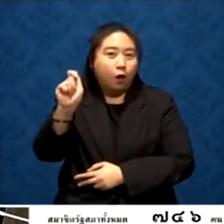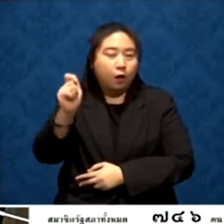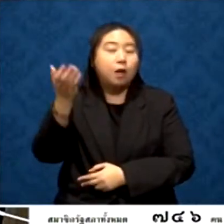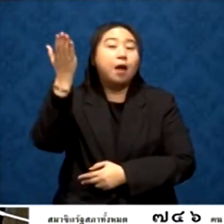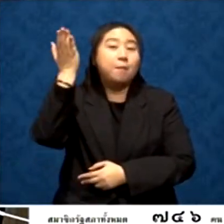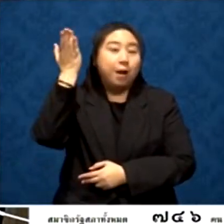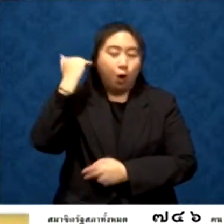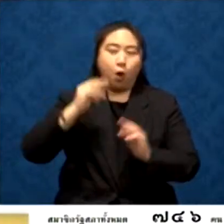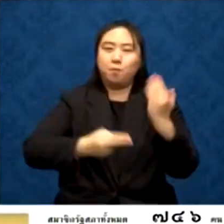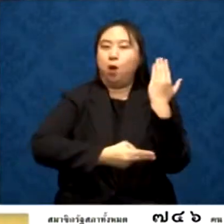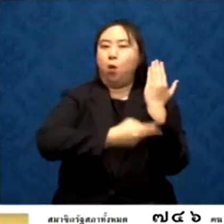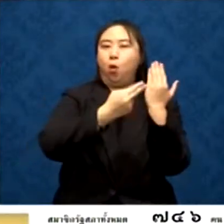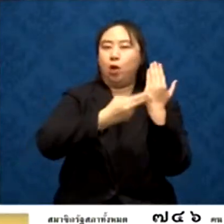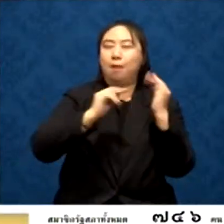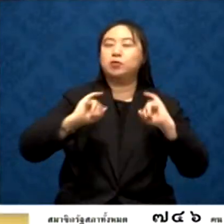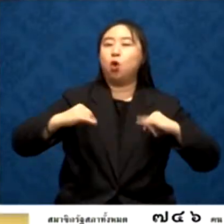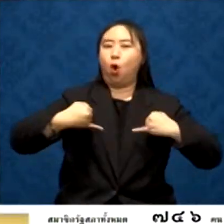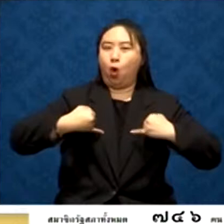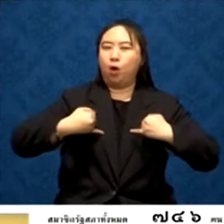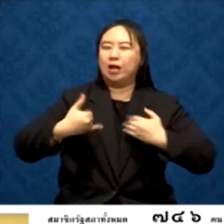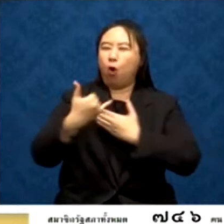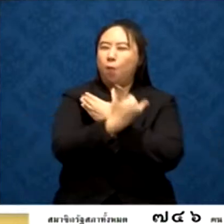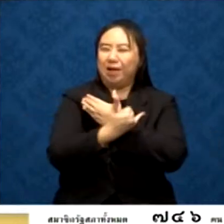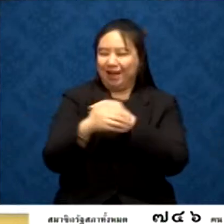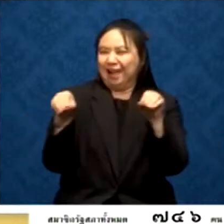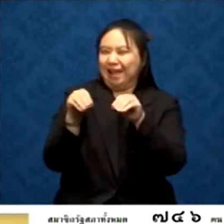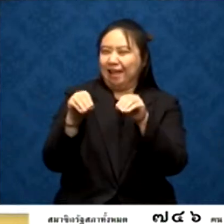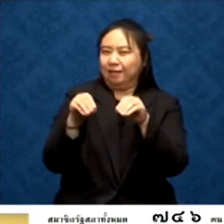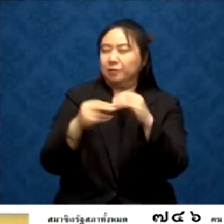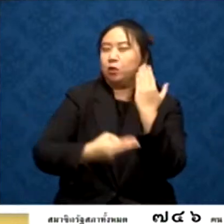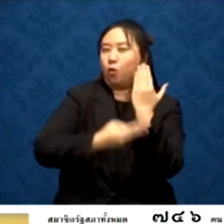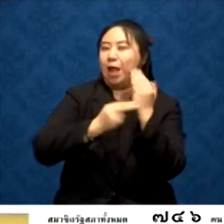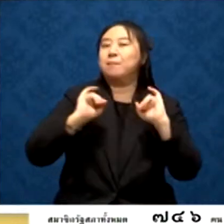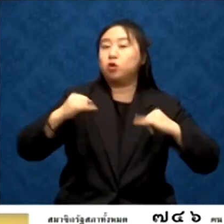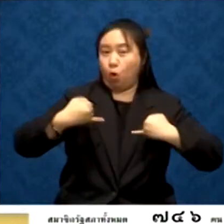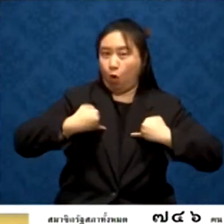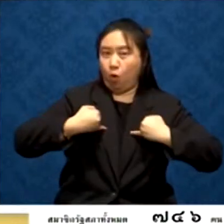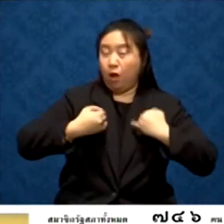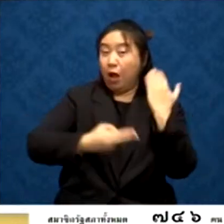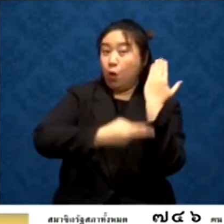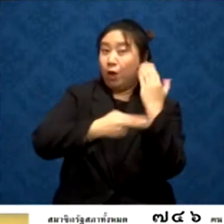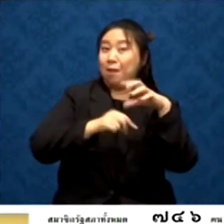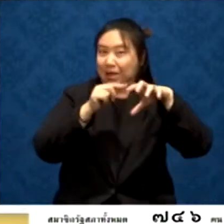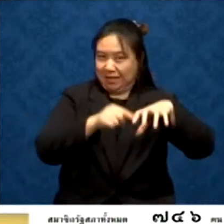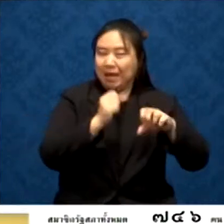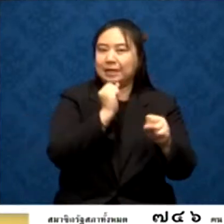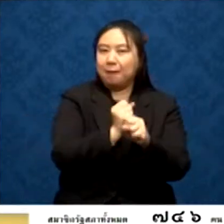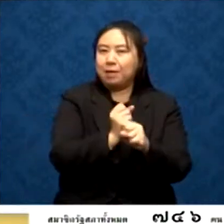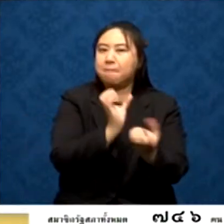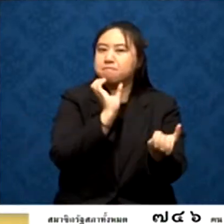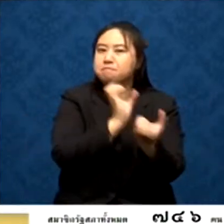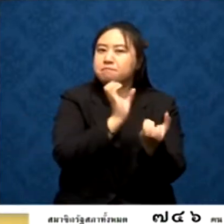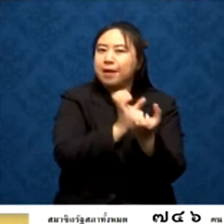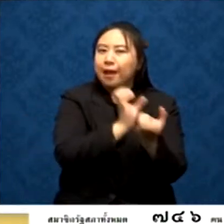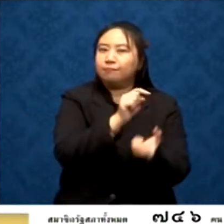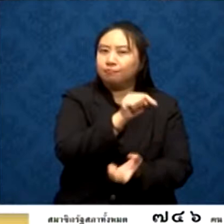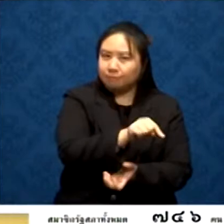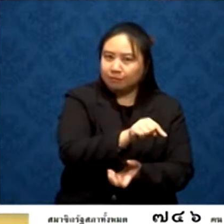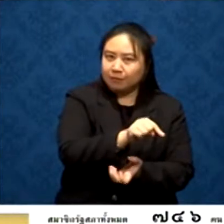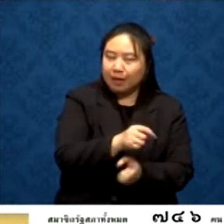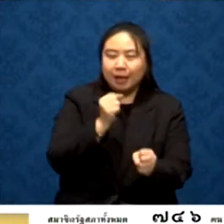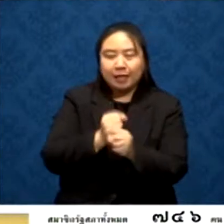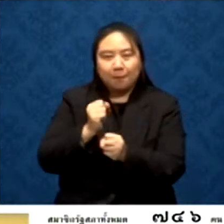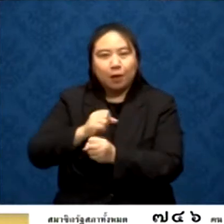แห่งหนึ่งในประเทศเพื่อนบ้านใช้โรงแรมนั้นเป็นบ่อนการพนันและดำเนินธุรกิจไฟฟ้าควบคู่กัน